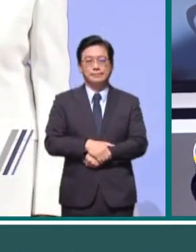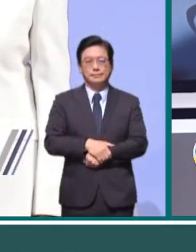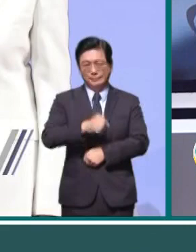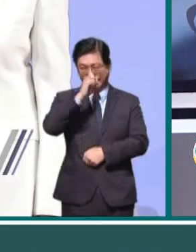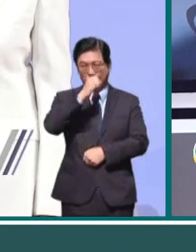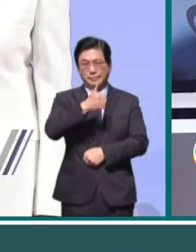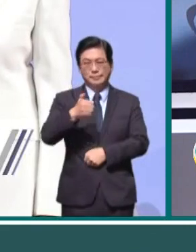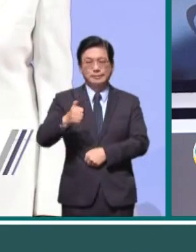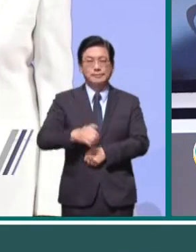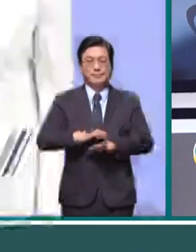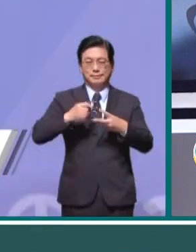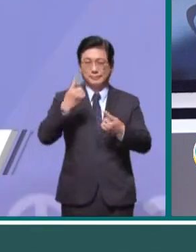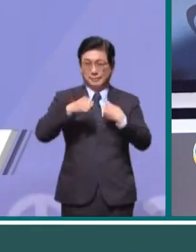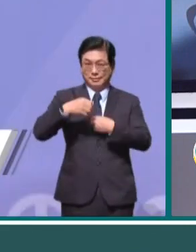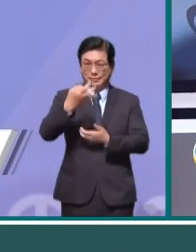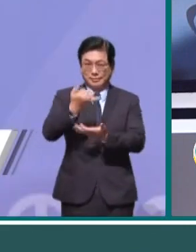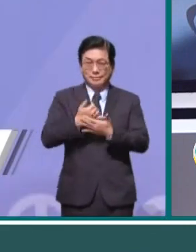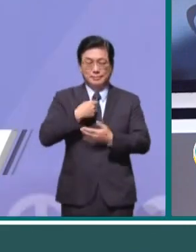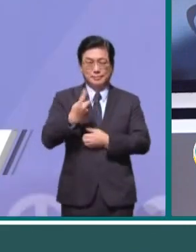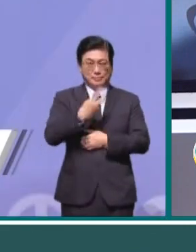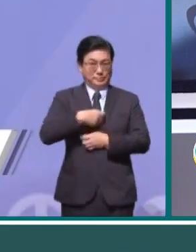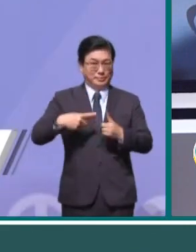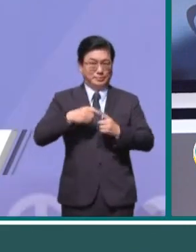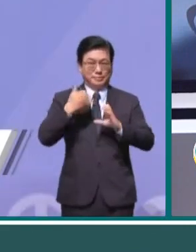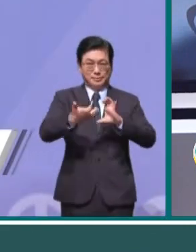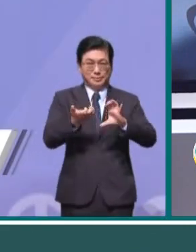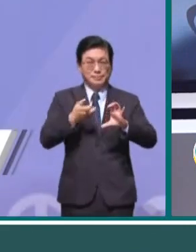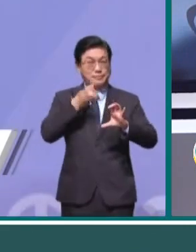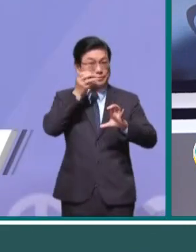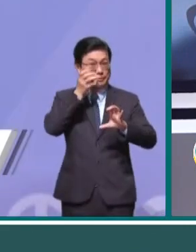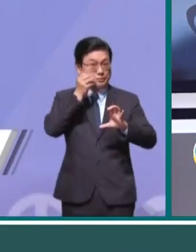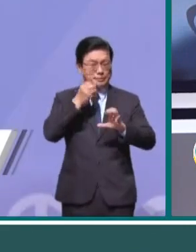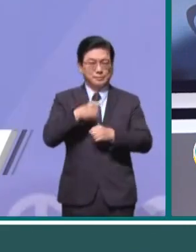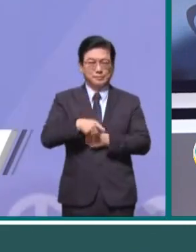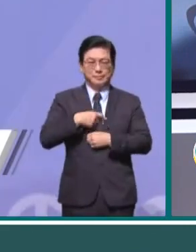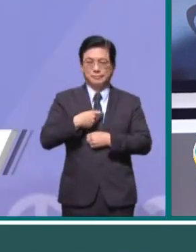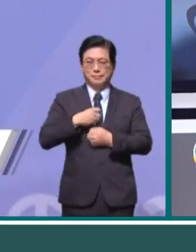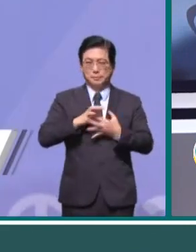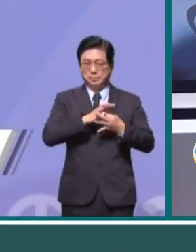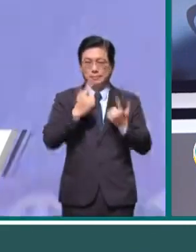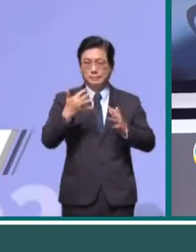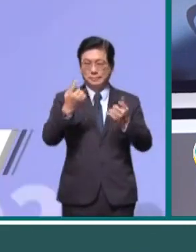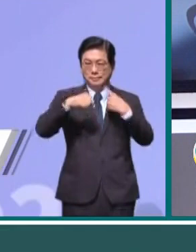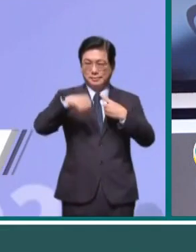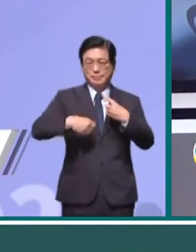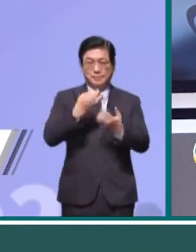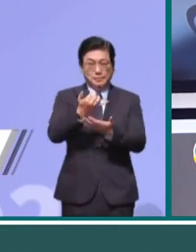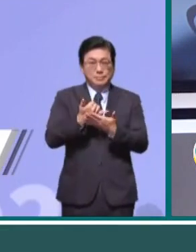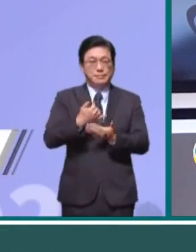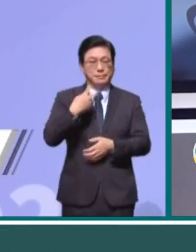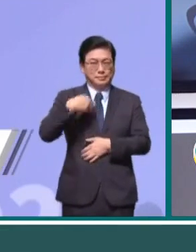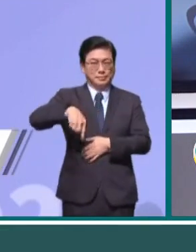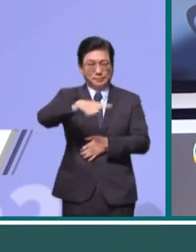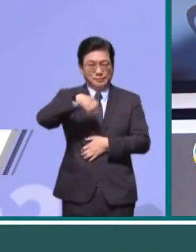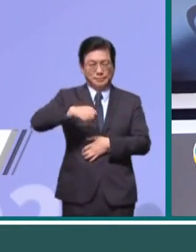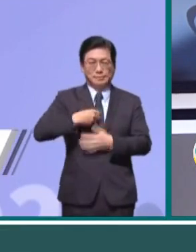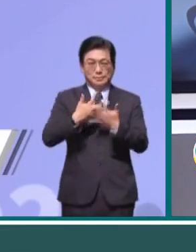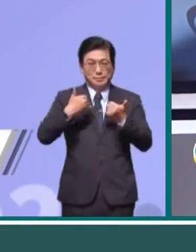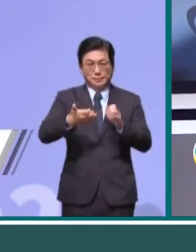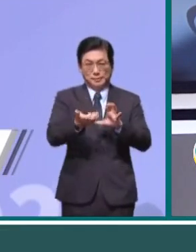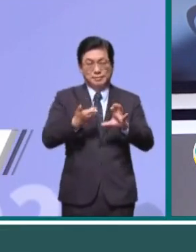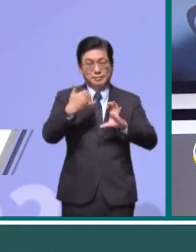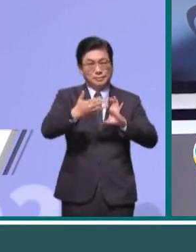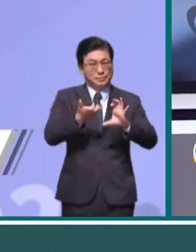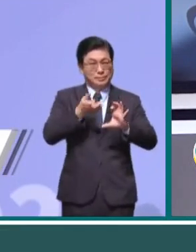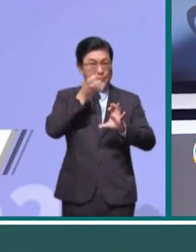就选举论选举来讲，你已经得不到任何边际效应，就是原本会。被你误导，然后在乎这个问题